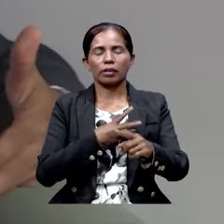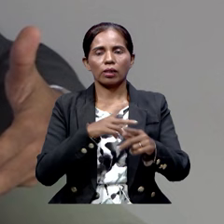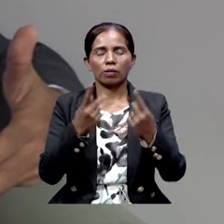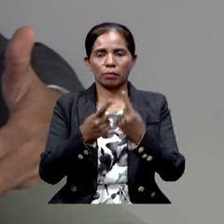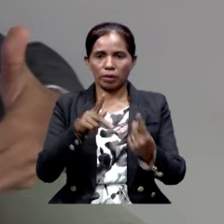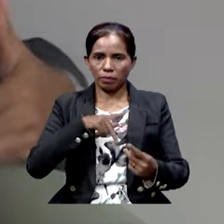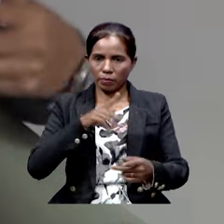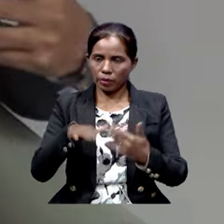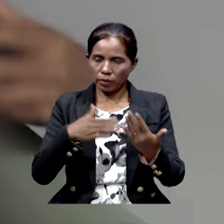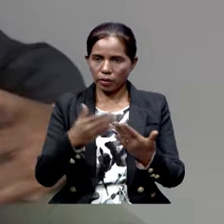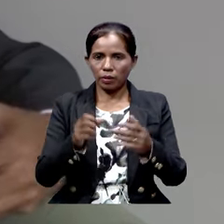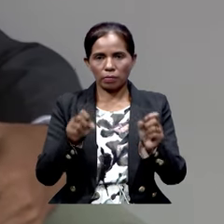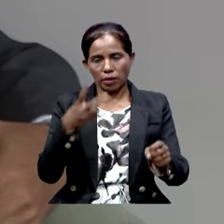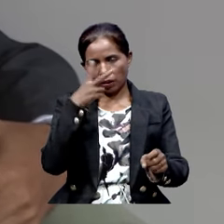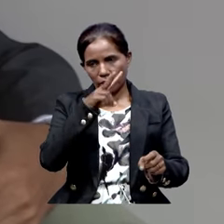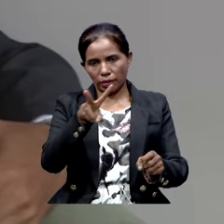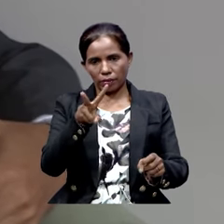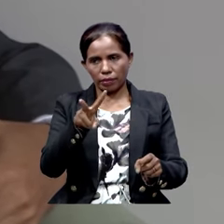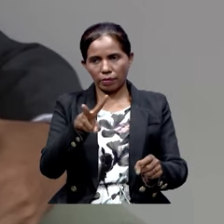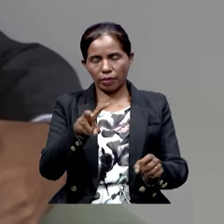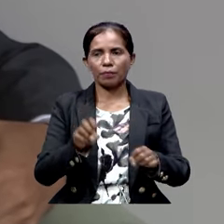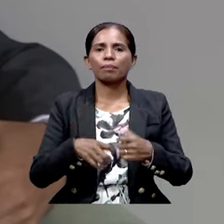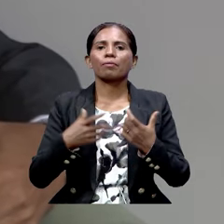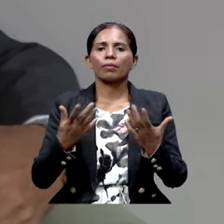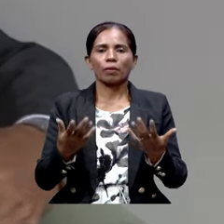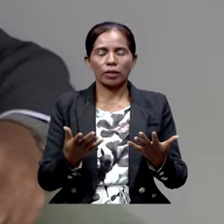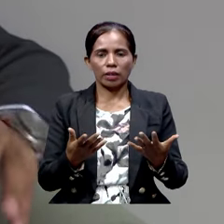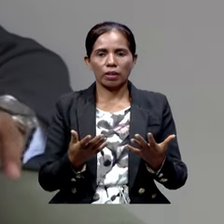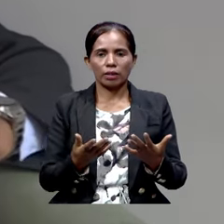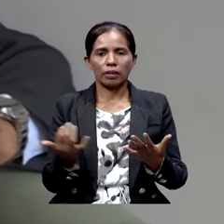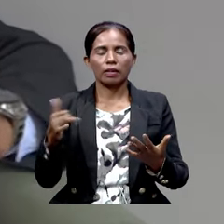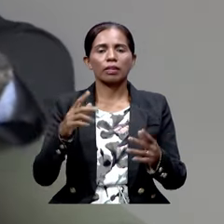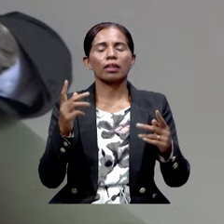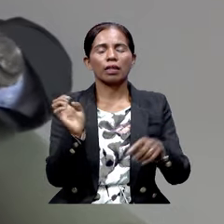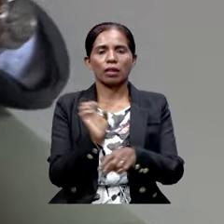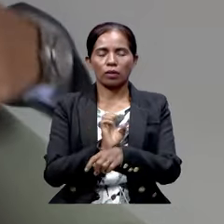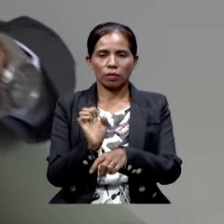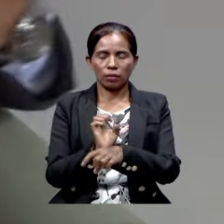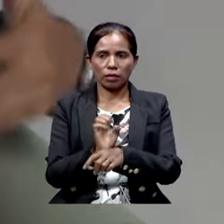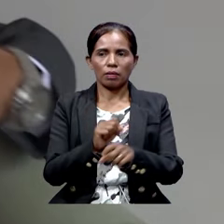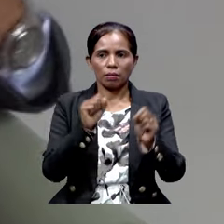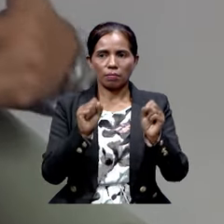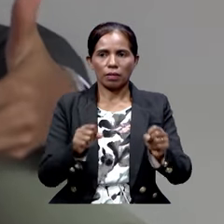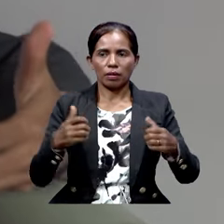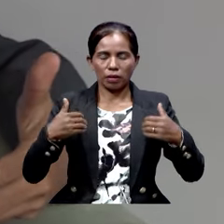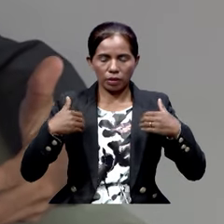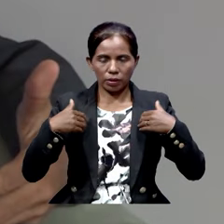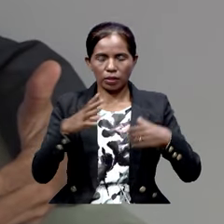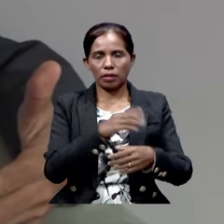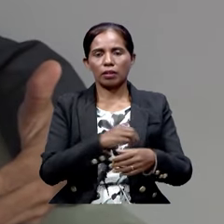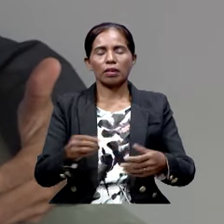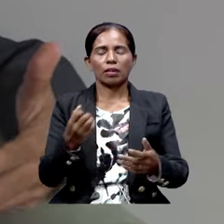sira para tu hare o insama ka ita dinia ekonomia ne bele iha ona nini crescimento